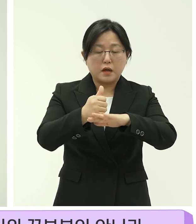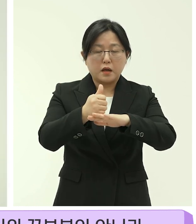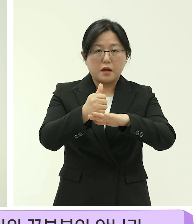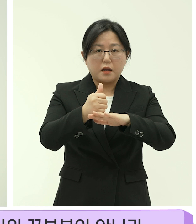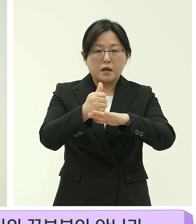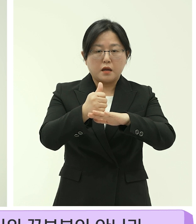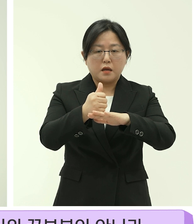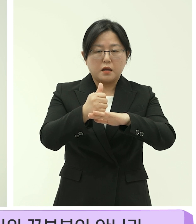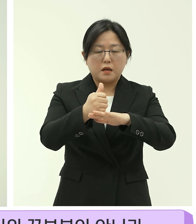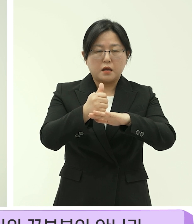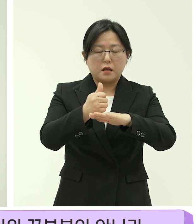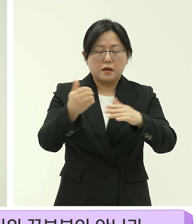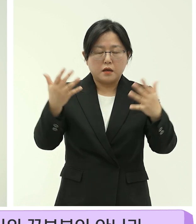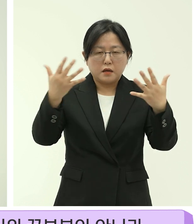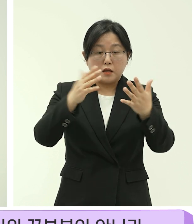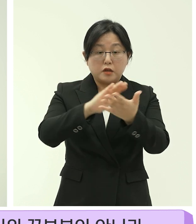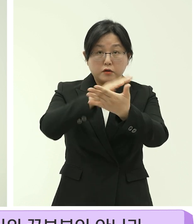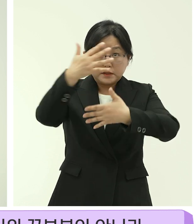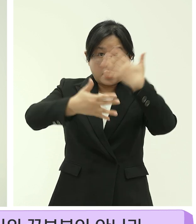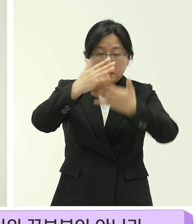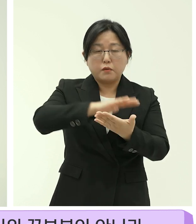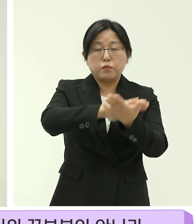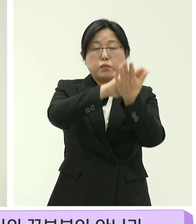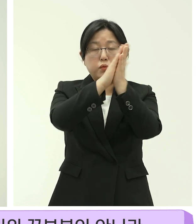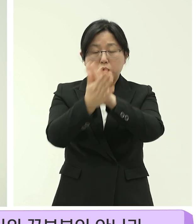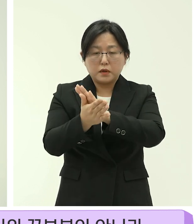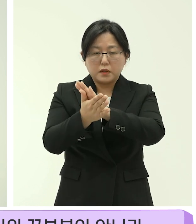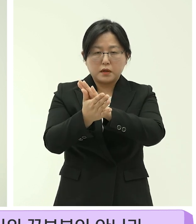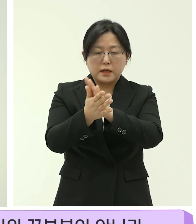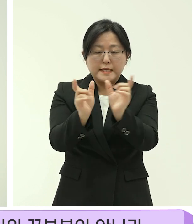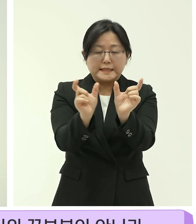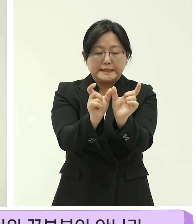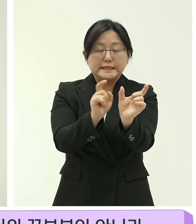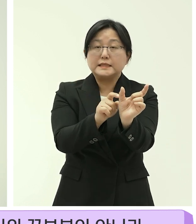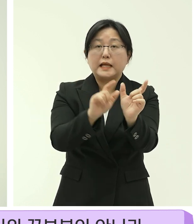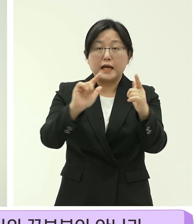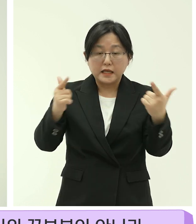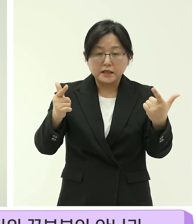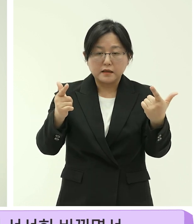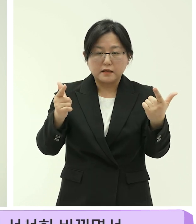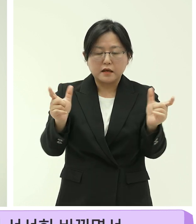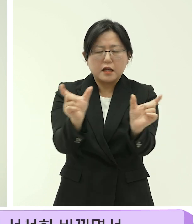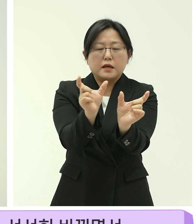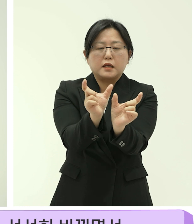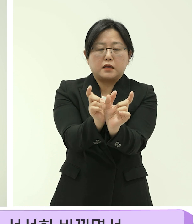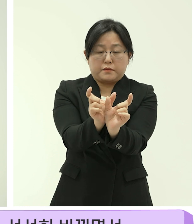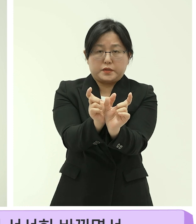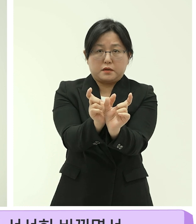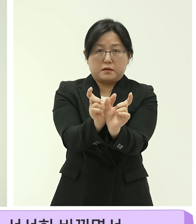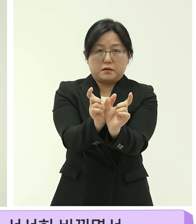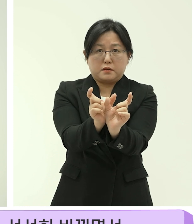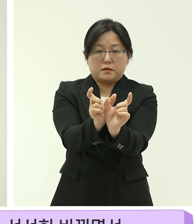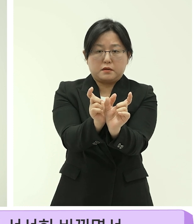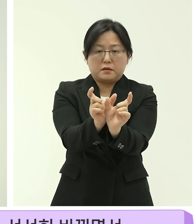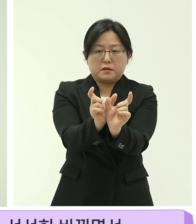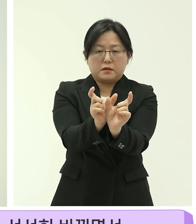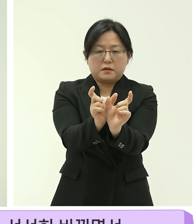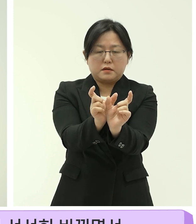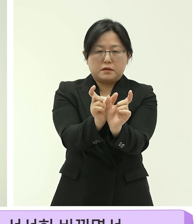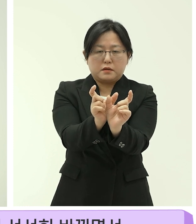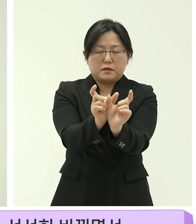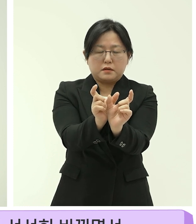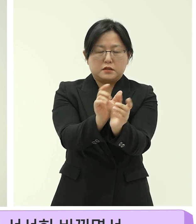결국 앞과 뒤가 서서히 바뀌는데 클립의 끝부분이 아니라 좀 더 클립이 이렇게 겹쳐